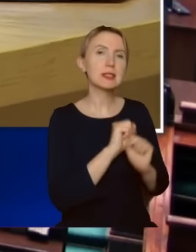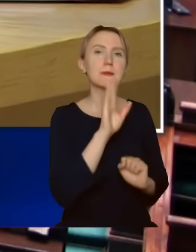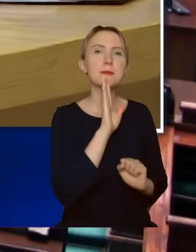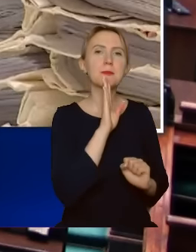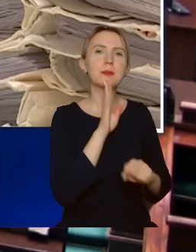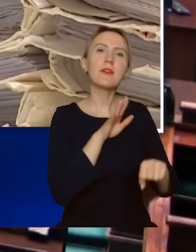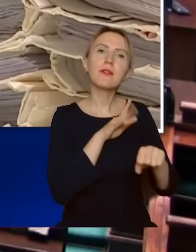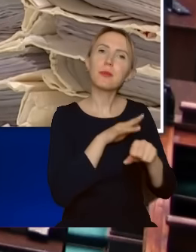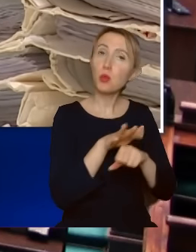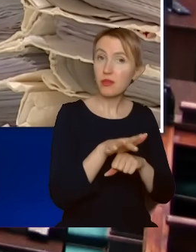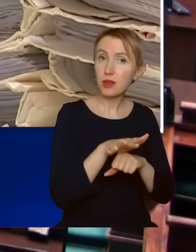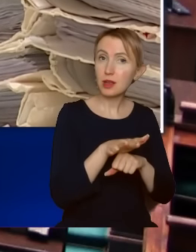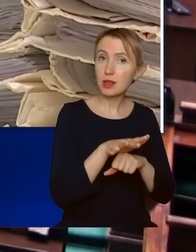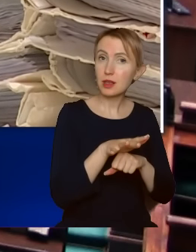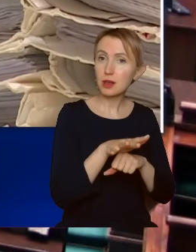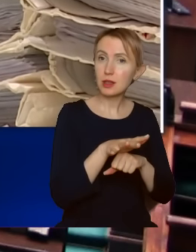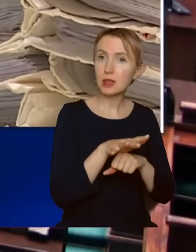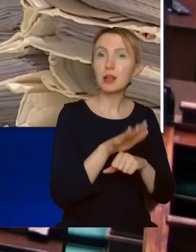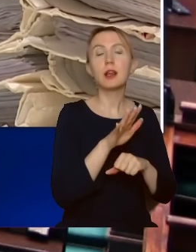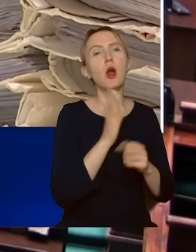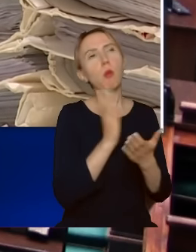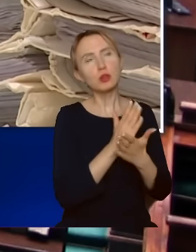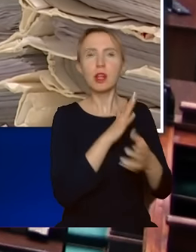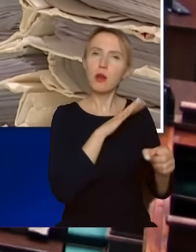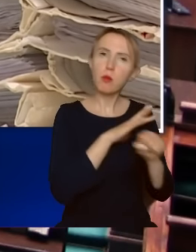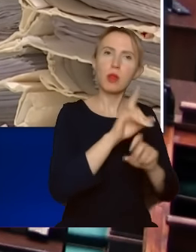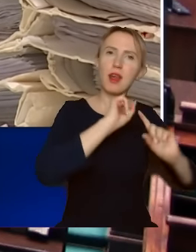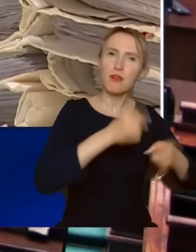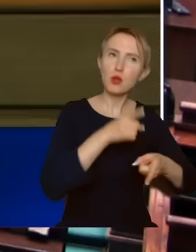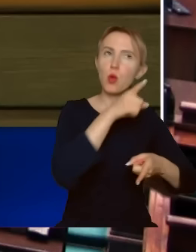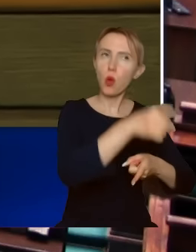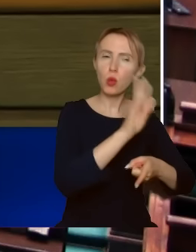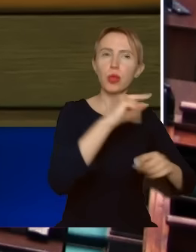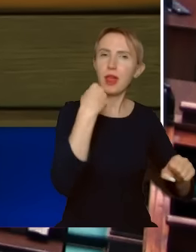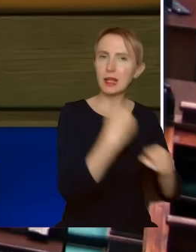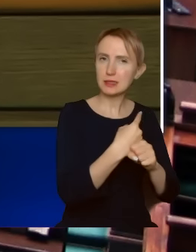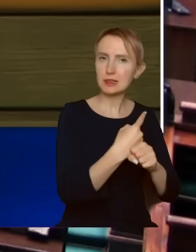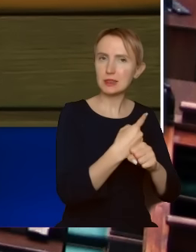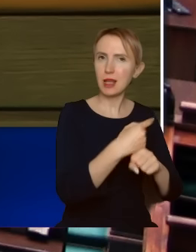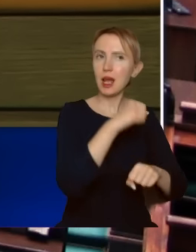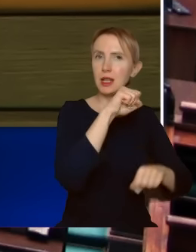wpływem w pośredni sposób ale jednak na wyroki które i decyzje które